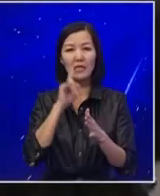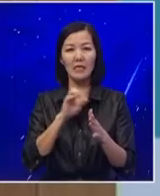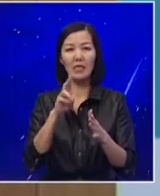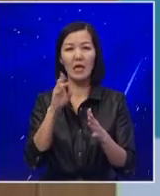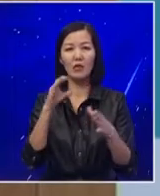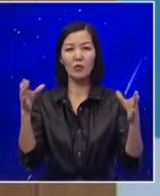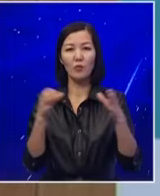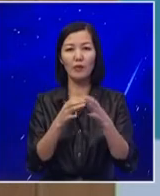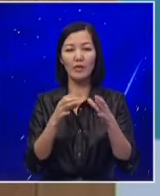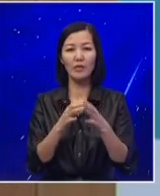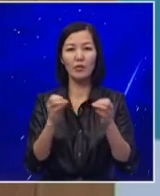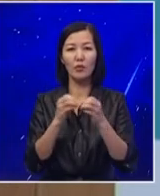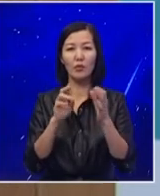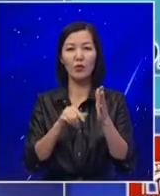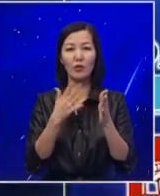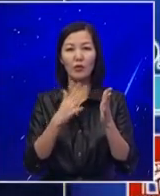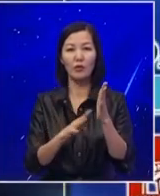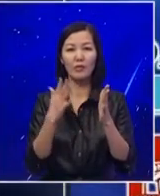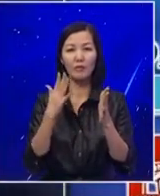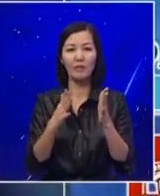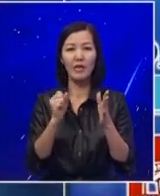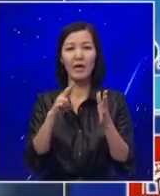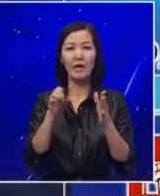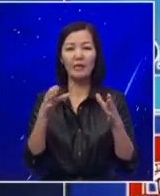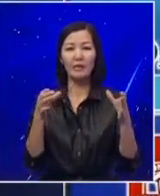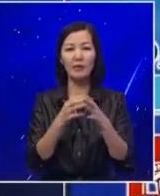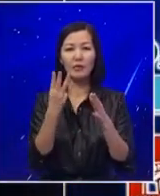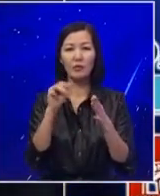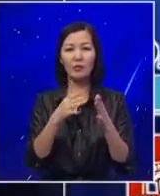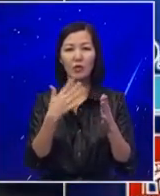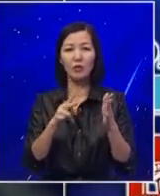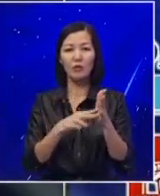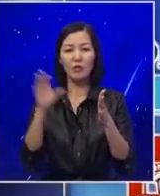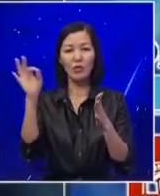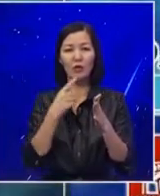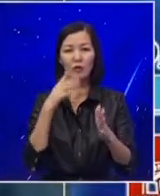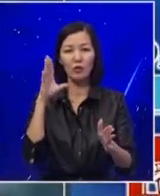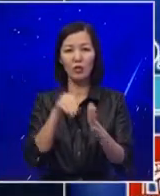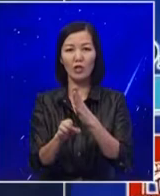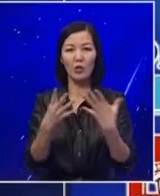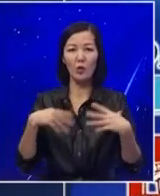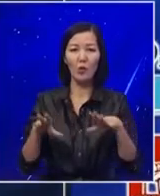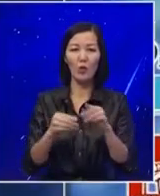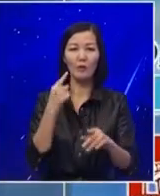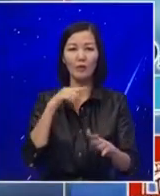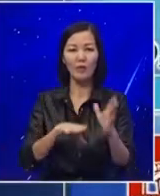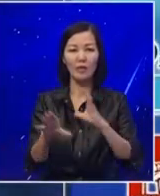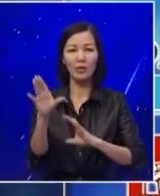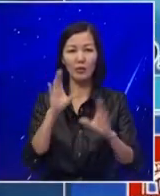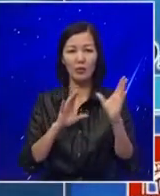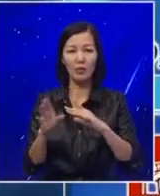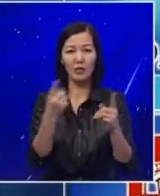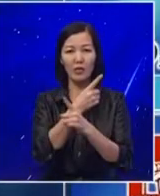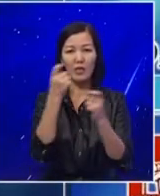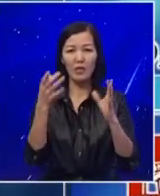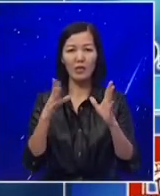партиясы 10-95%, Адал саяси партиясы 3-57% дауыс жинады. Қоғамдық пікір институты экзит пол нәтижесін жария